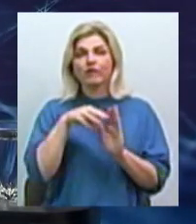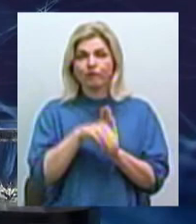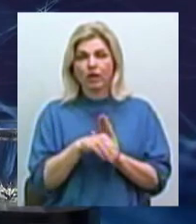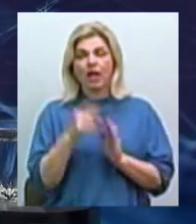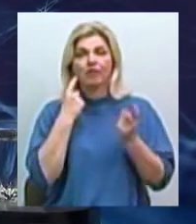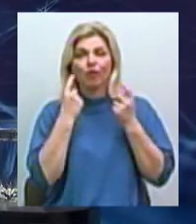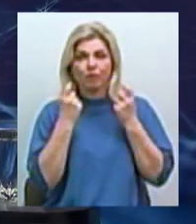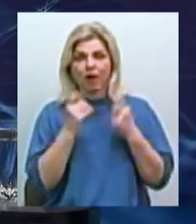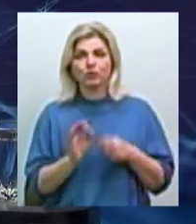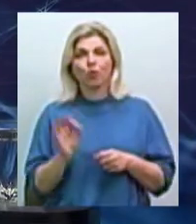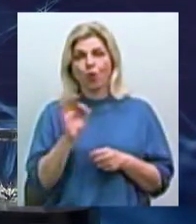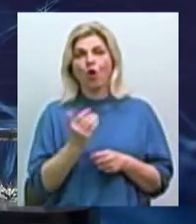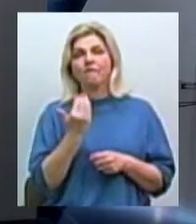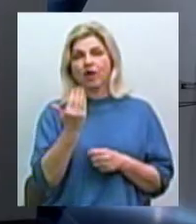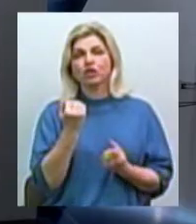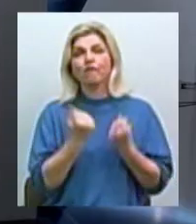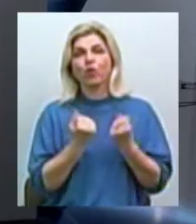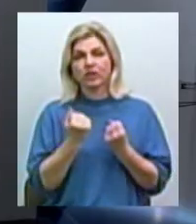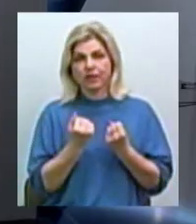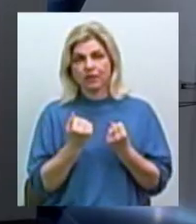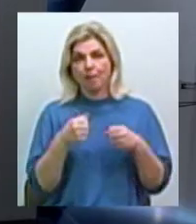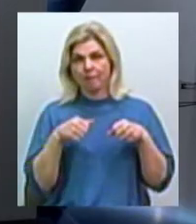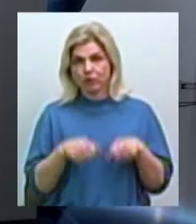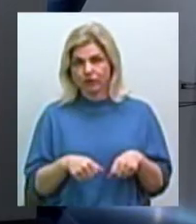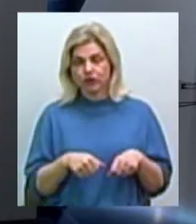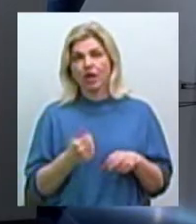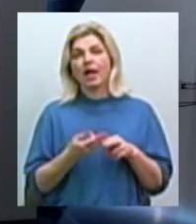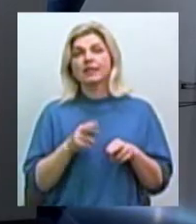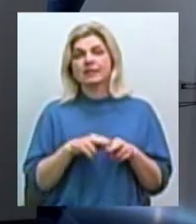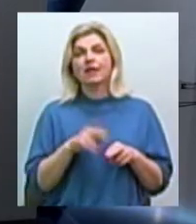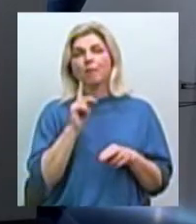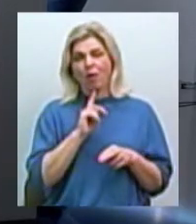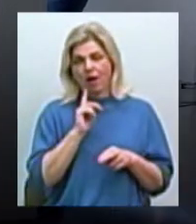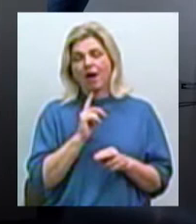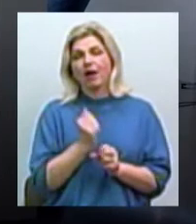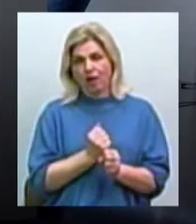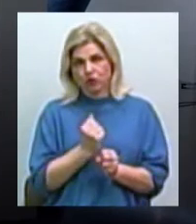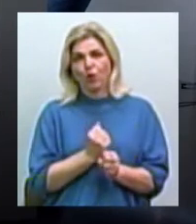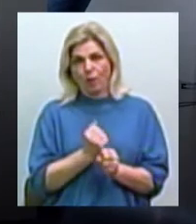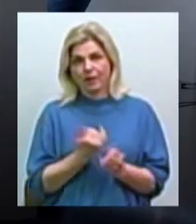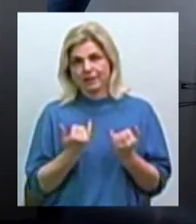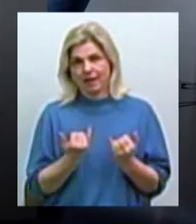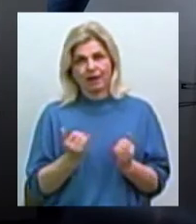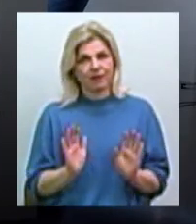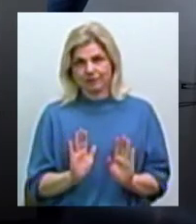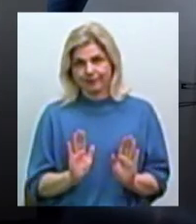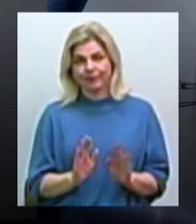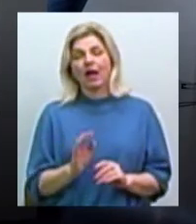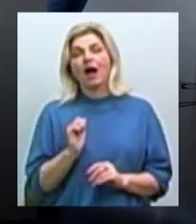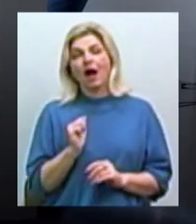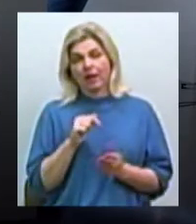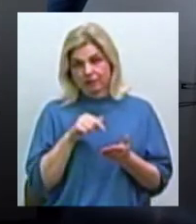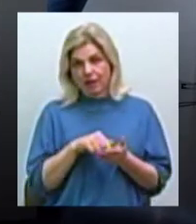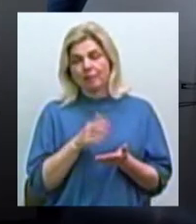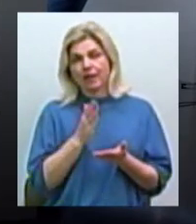про ваше водійське посвідчення. Ну, це все на стадії розробки на зараз. А також там є